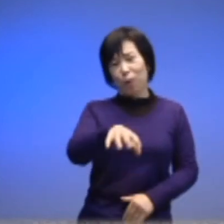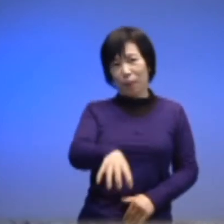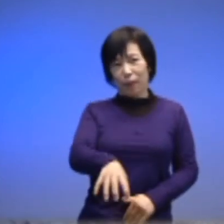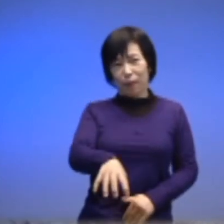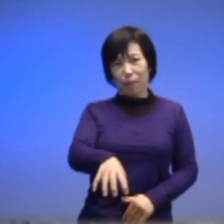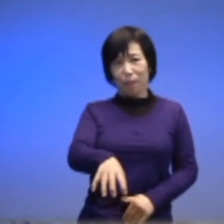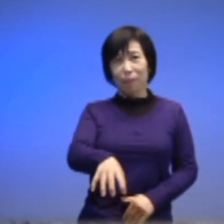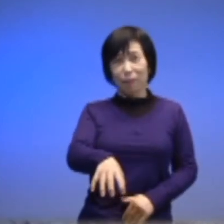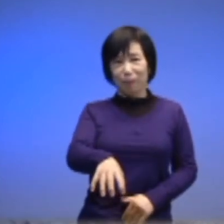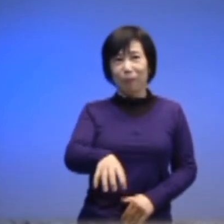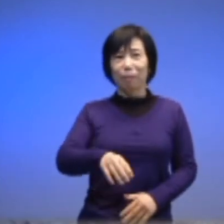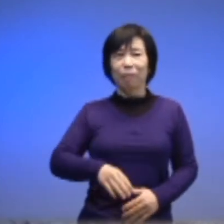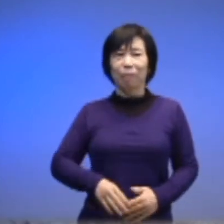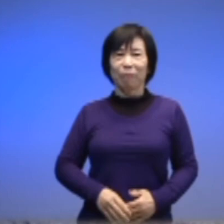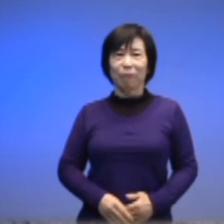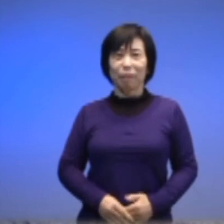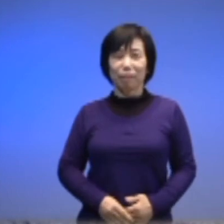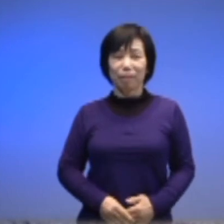ますよ。